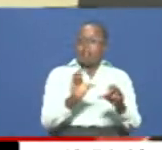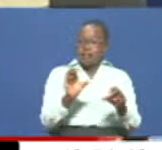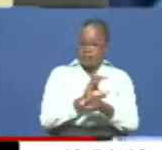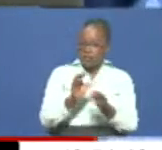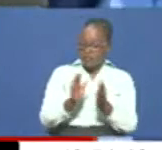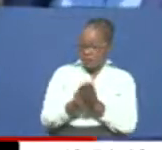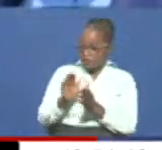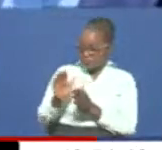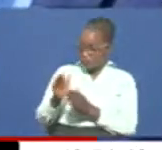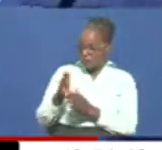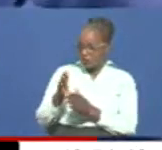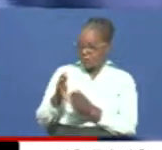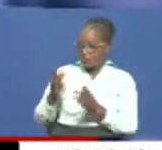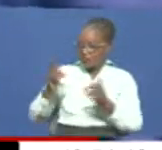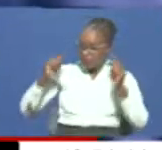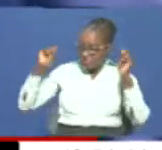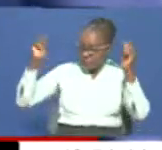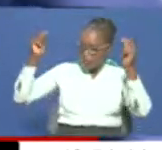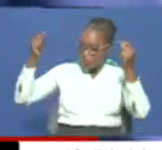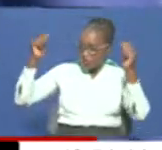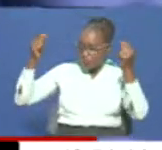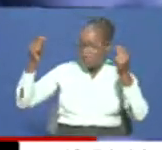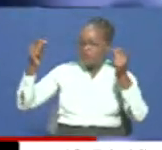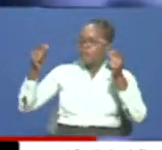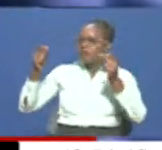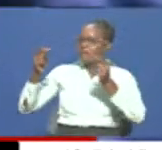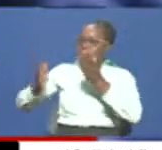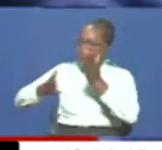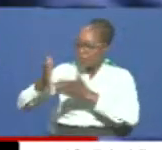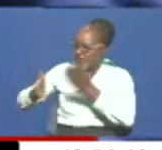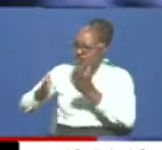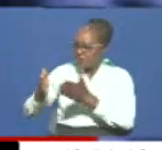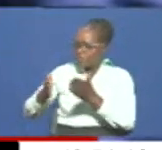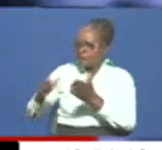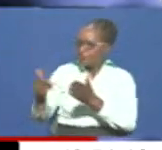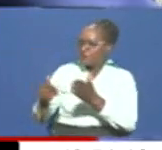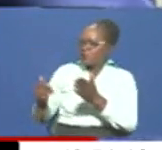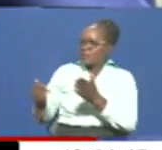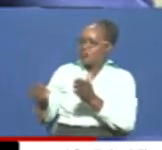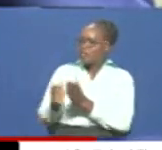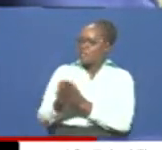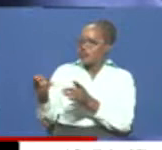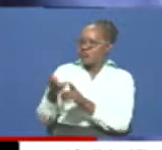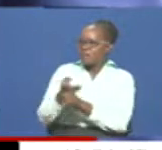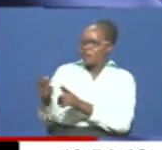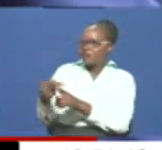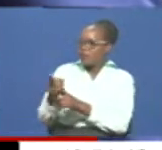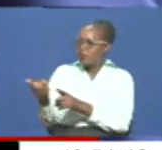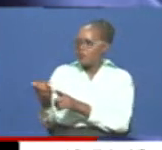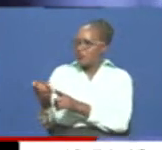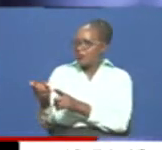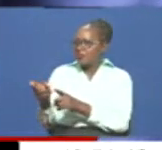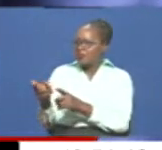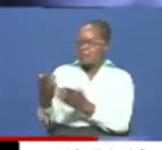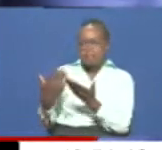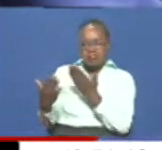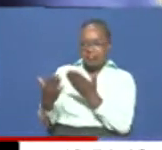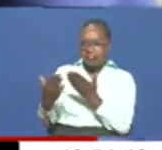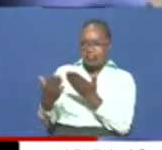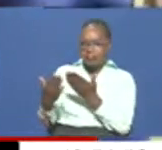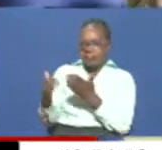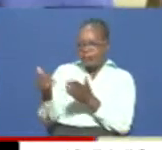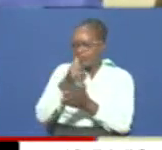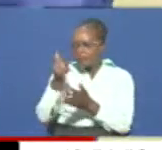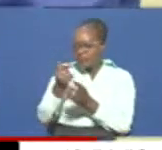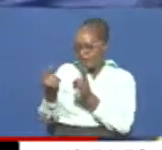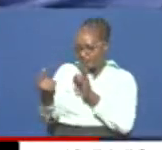tajika na umebobea katika masuala ya riadha. Labda hakuna wanariadha ambao wachipukizi ama marafiki ambao washakuja kwako labda wakaelezea masaibu ambayo